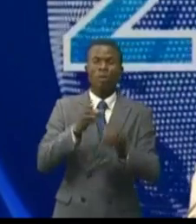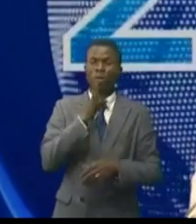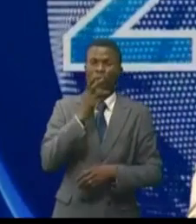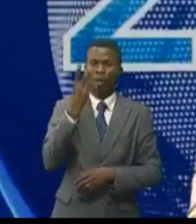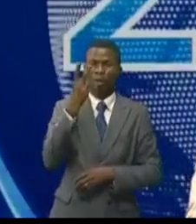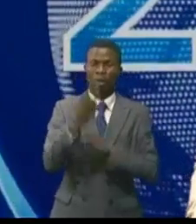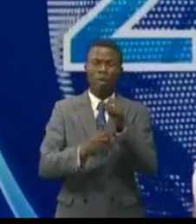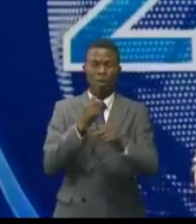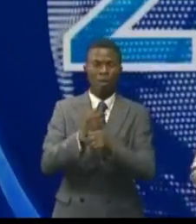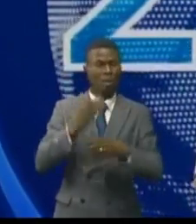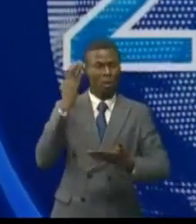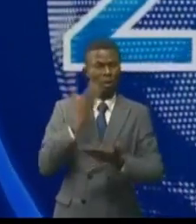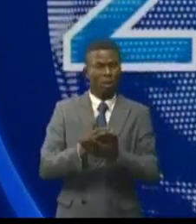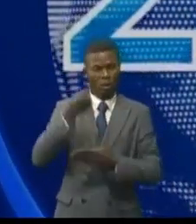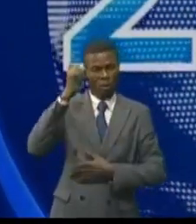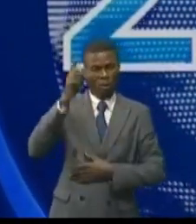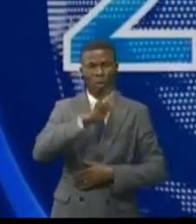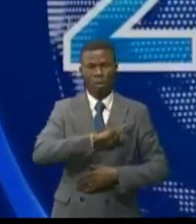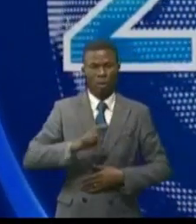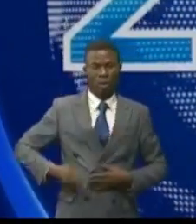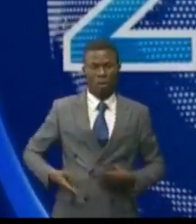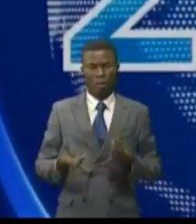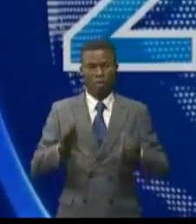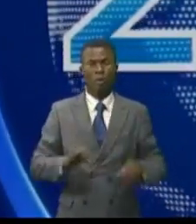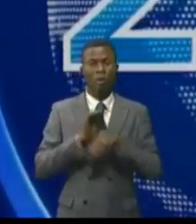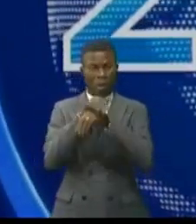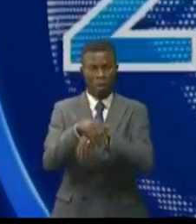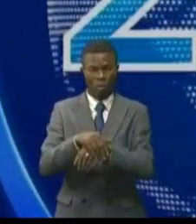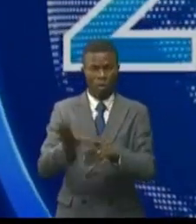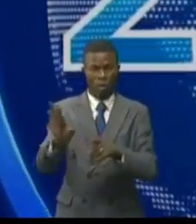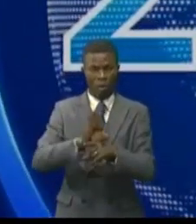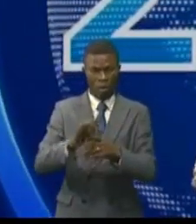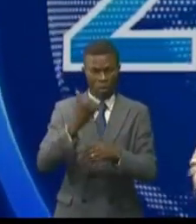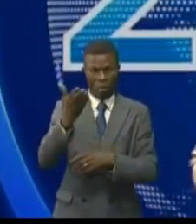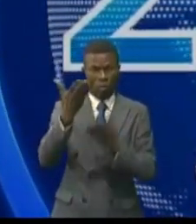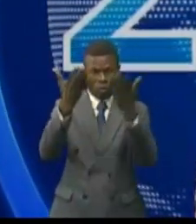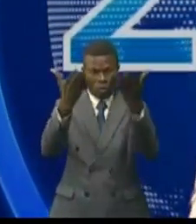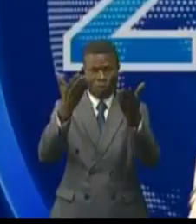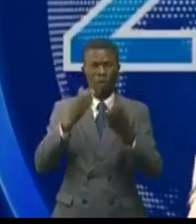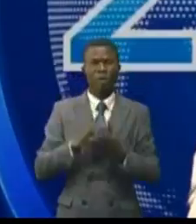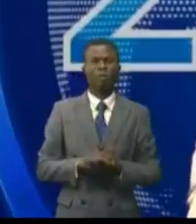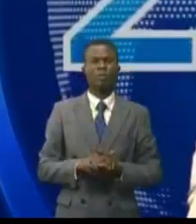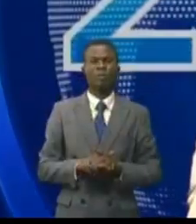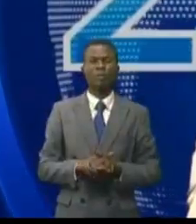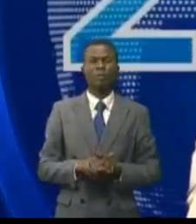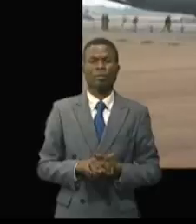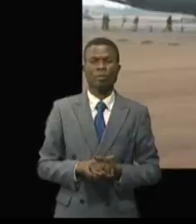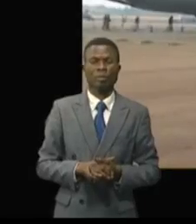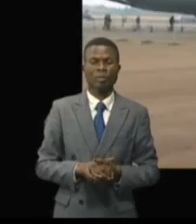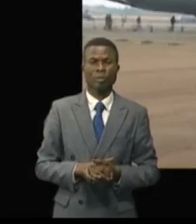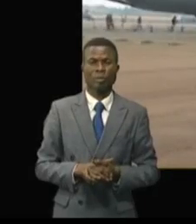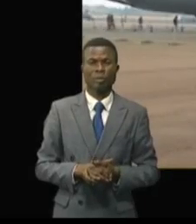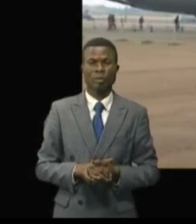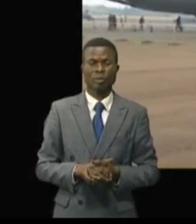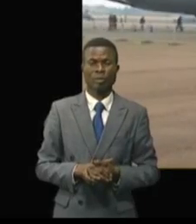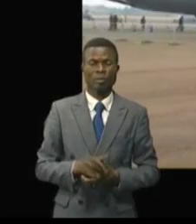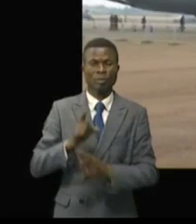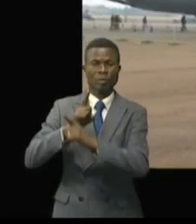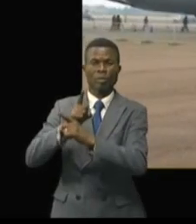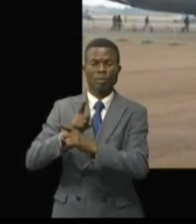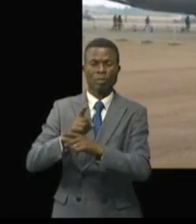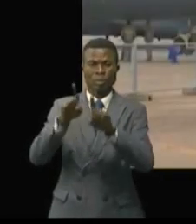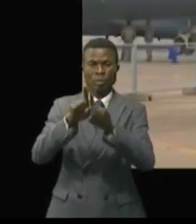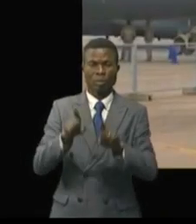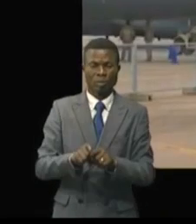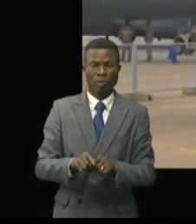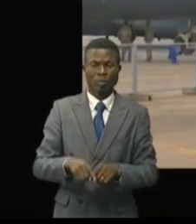2 ans d'interruption. La RDC a pris part à cette fois. Robert Ndaichi Sensei. De l'aérospatiale, de la défense et des retours à